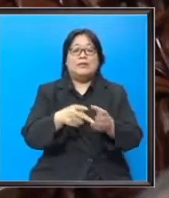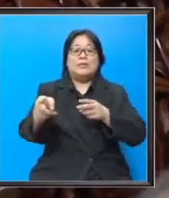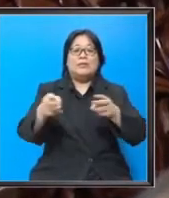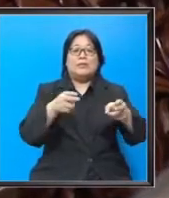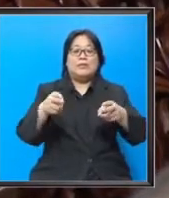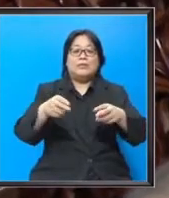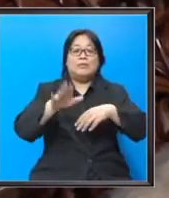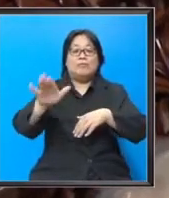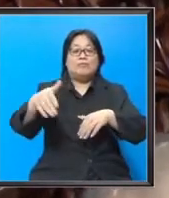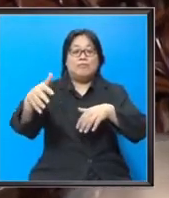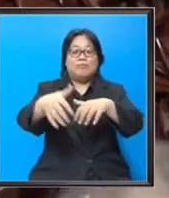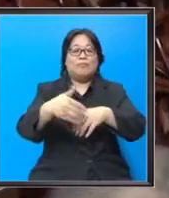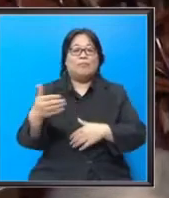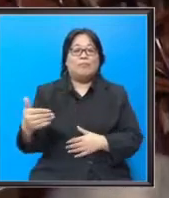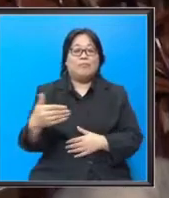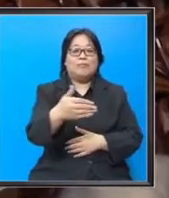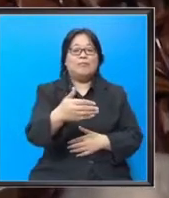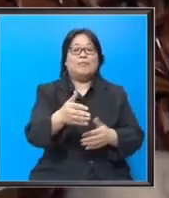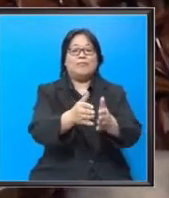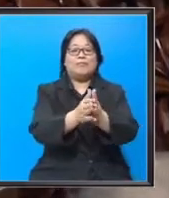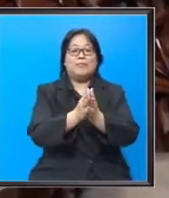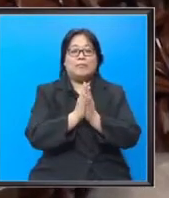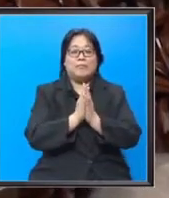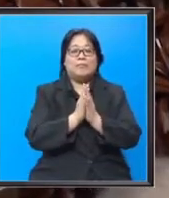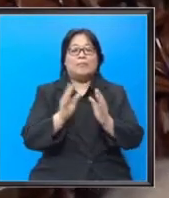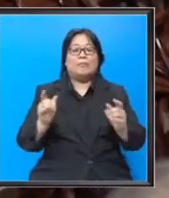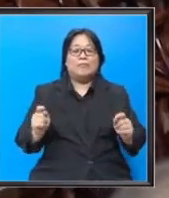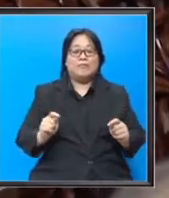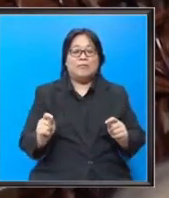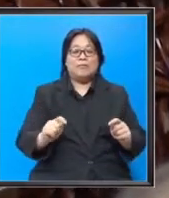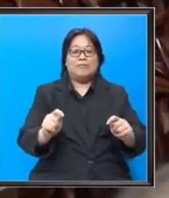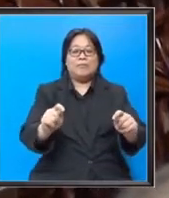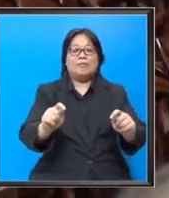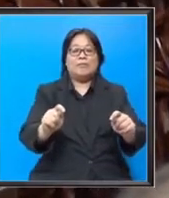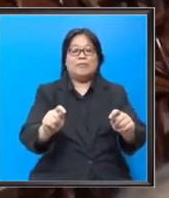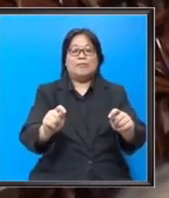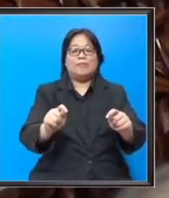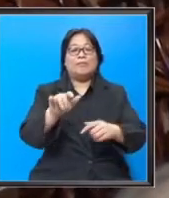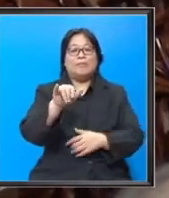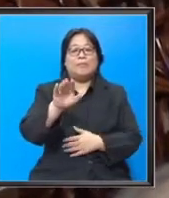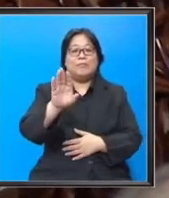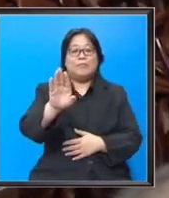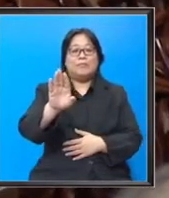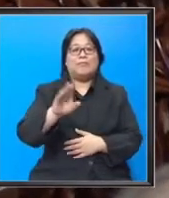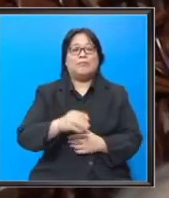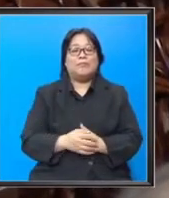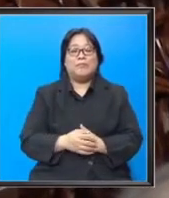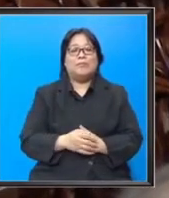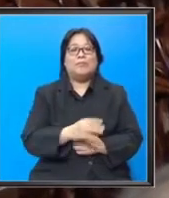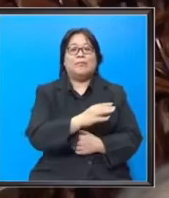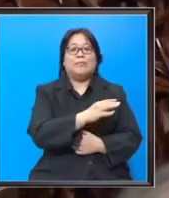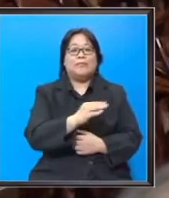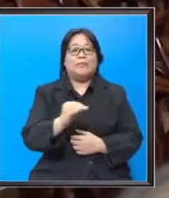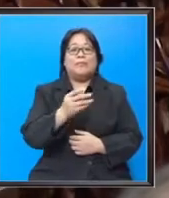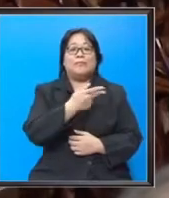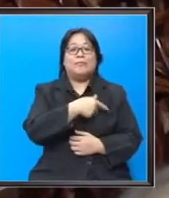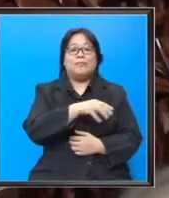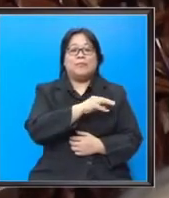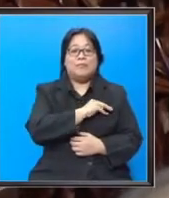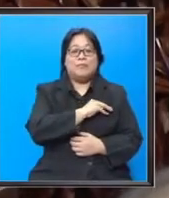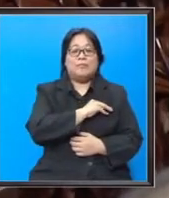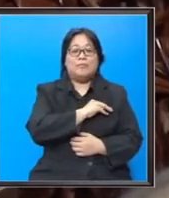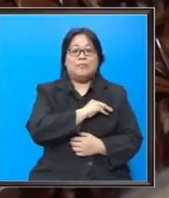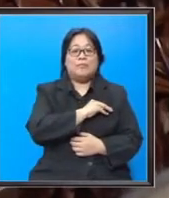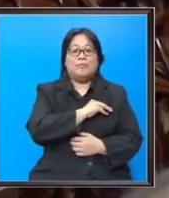peternakan lega mohon tidak kan yang hormat dan kementerian